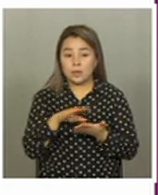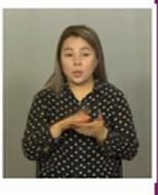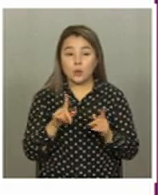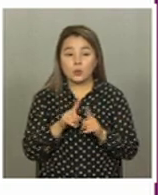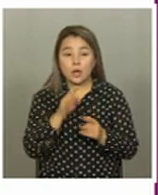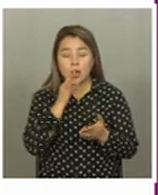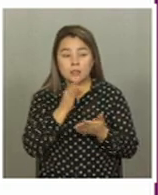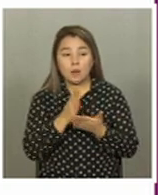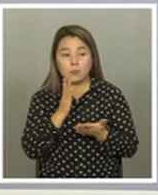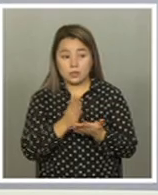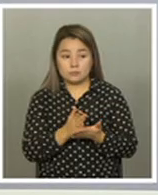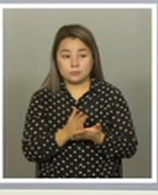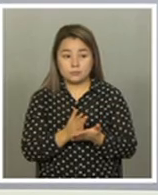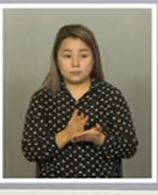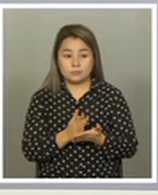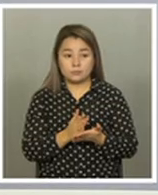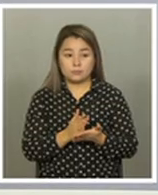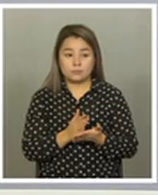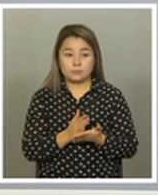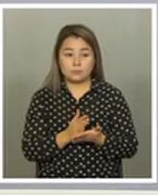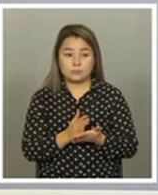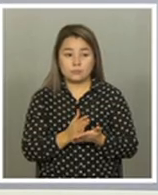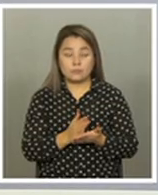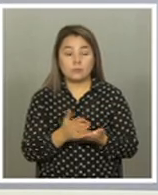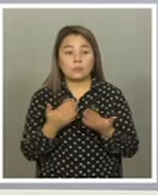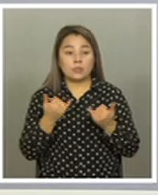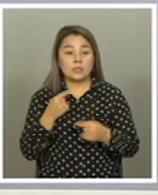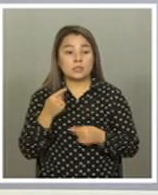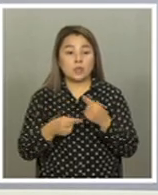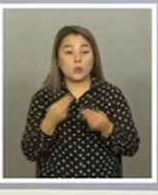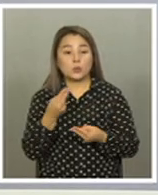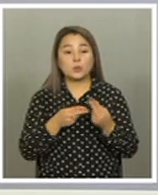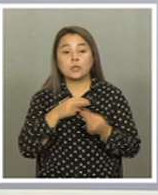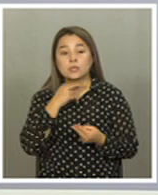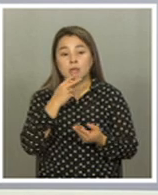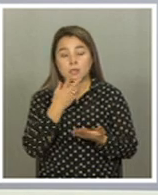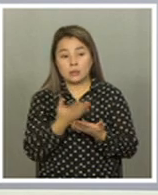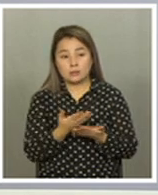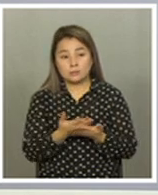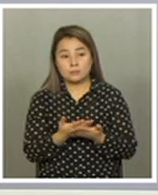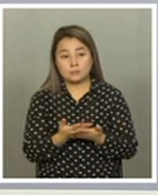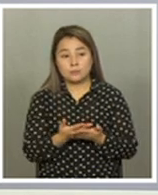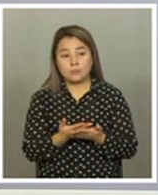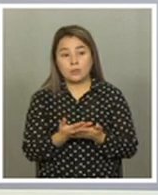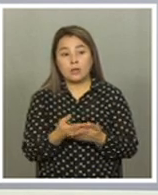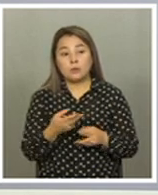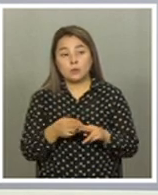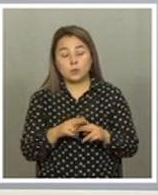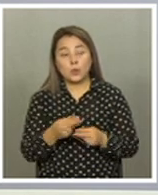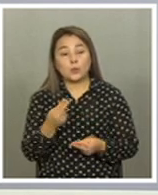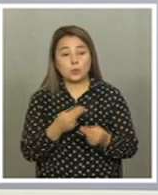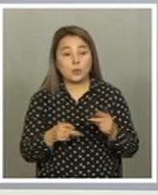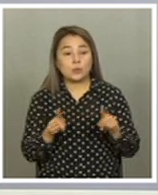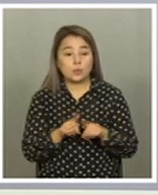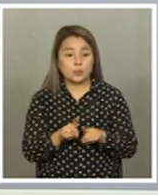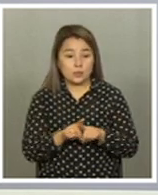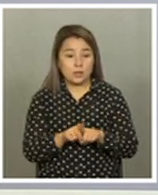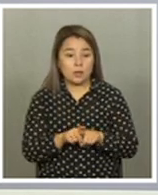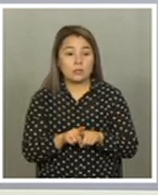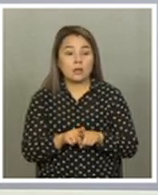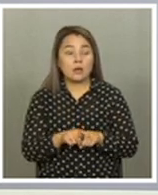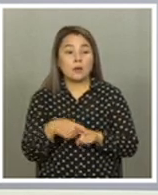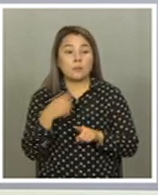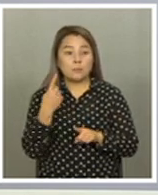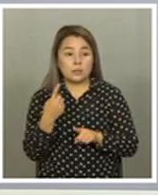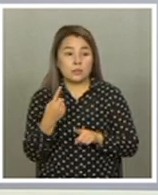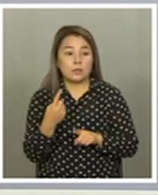бойынша. Ал енді келесі суретімізге қарайық. Мінекей, бұл суретте де балалар қараңыздар, бір-бір қабырға